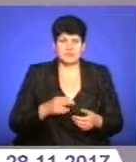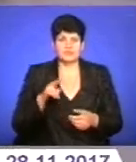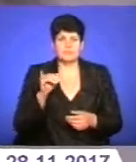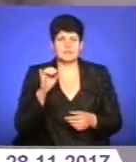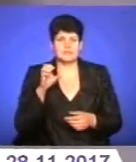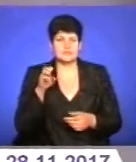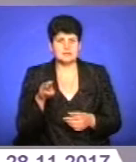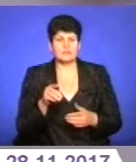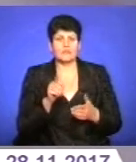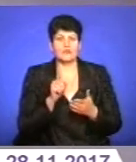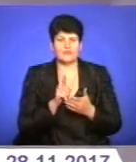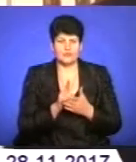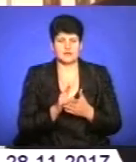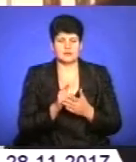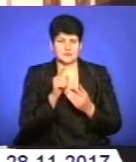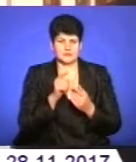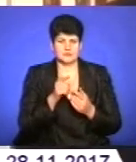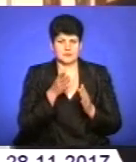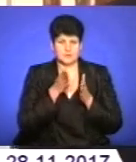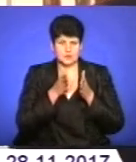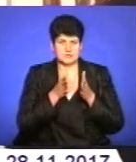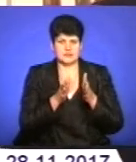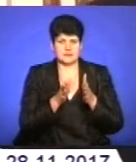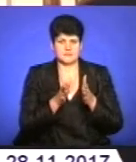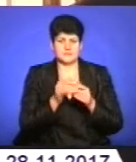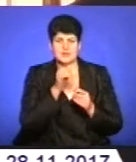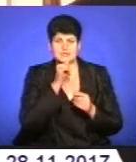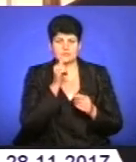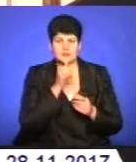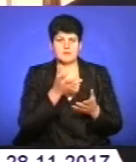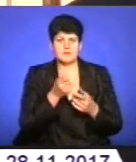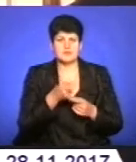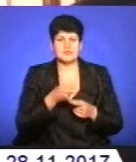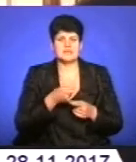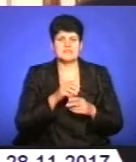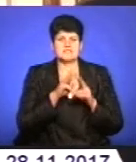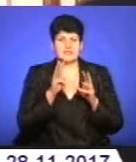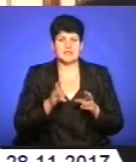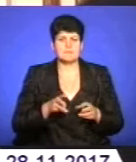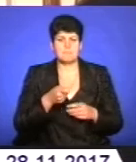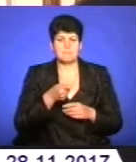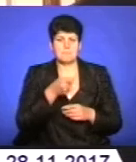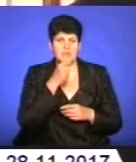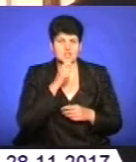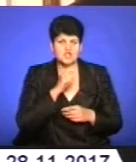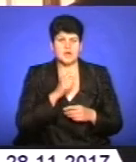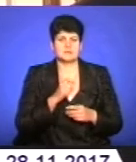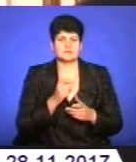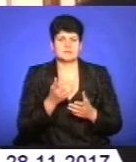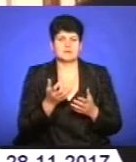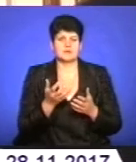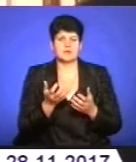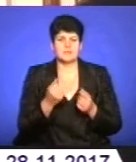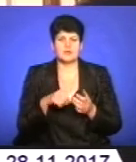повинна направду зосередитись і прийти до сповіді, і приймати святе причастя, і в храмі брати участь в богослужіннях, старанно